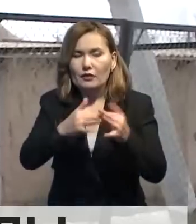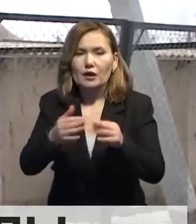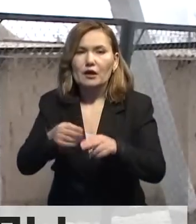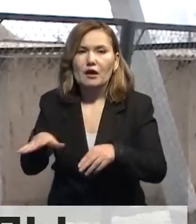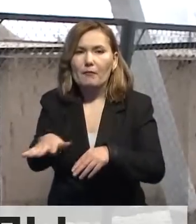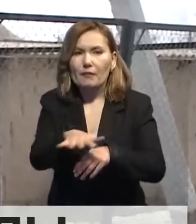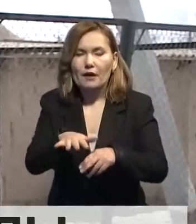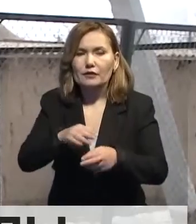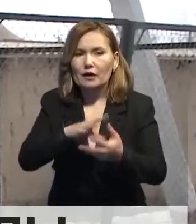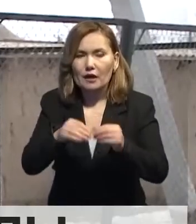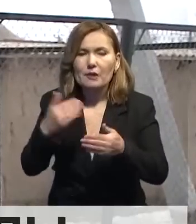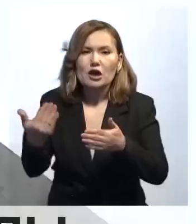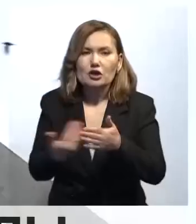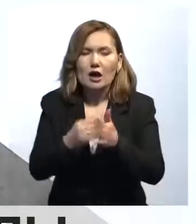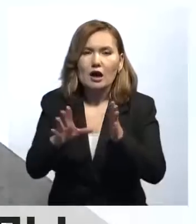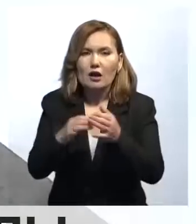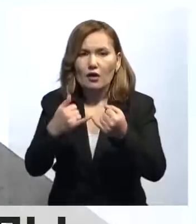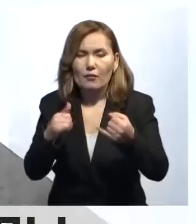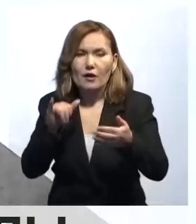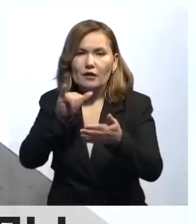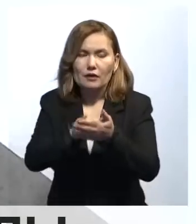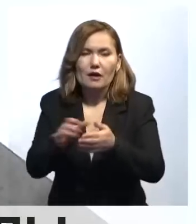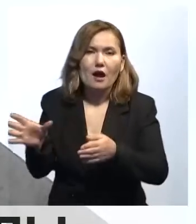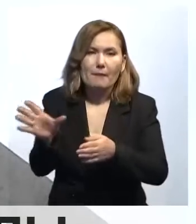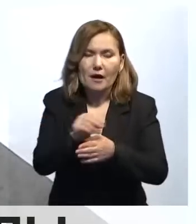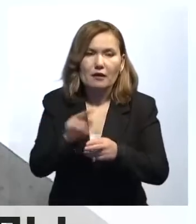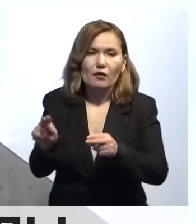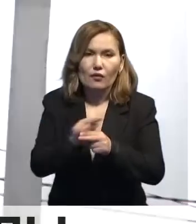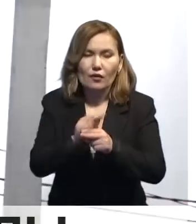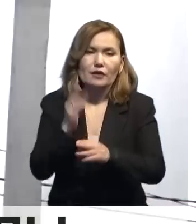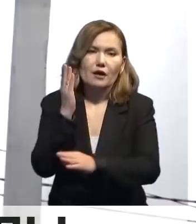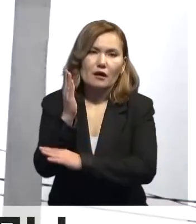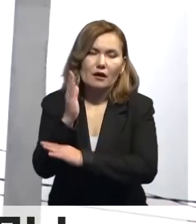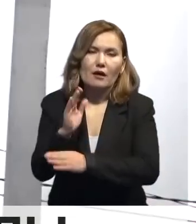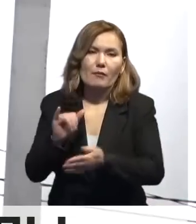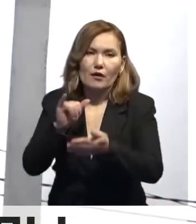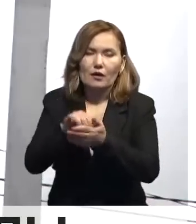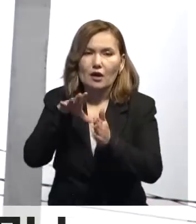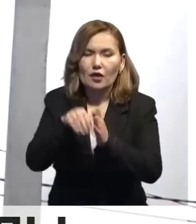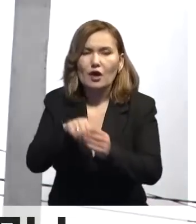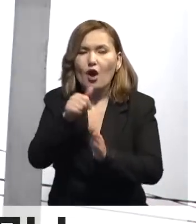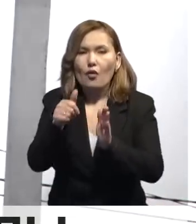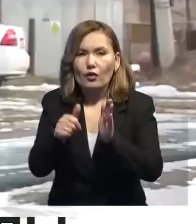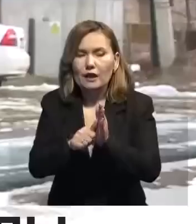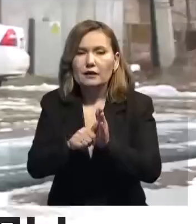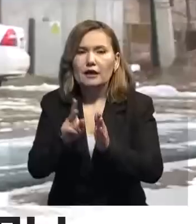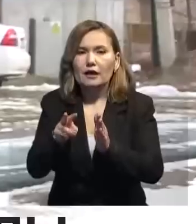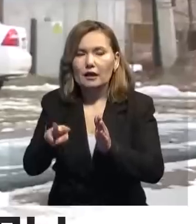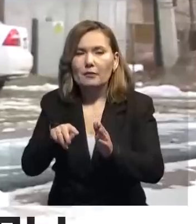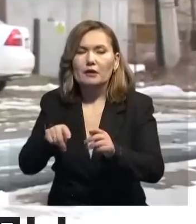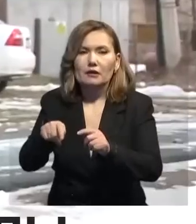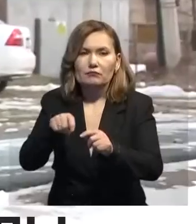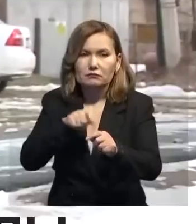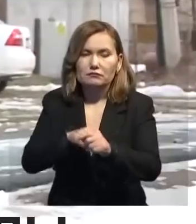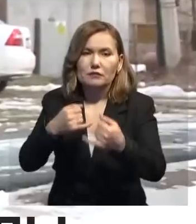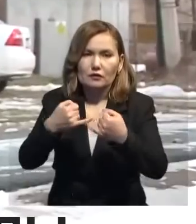елді мекендеріне жаңа трансформаторлар қойылып, талапқа сай бетон бағаналар мен 16 шақырым электр желісі ауыстырылған. Бұл жұмыстар биыл